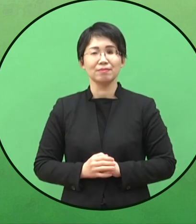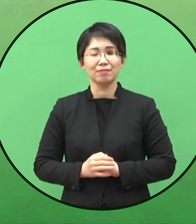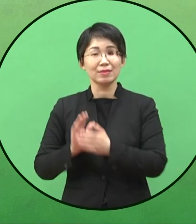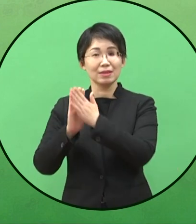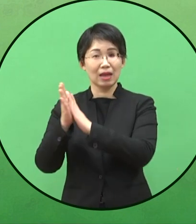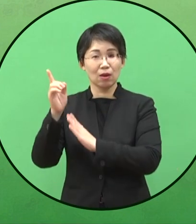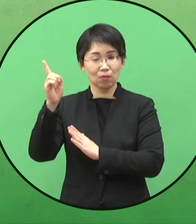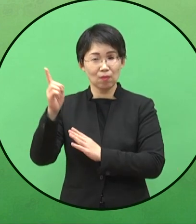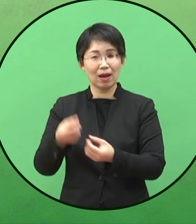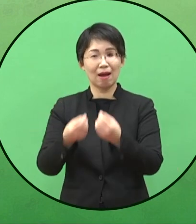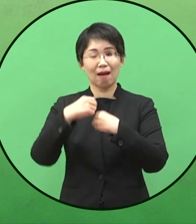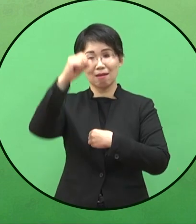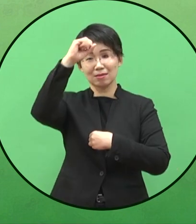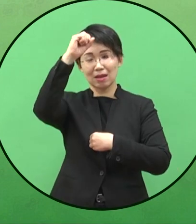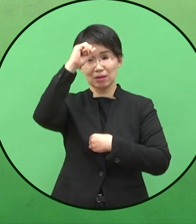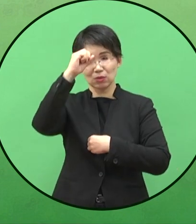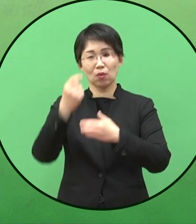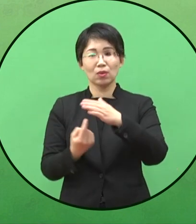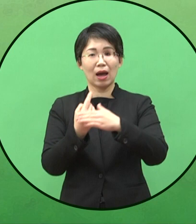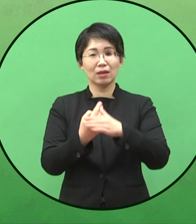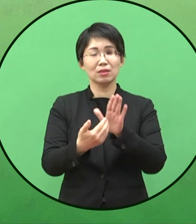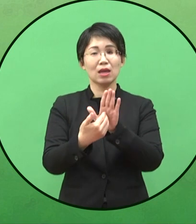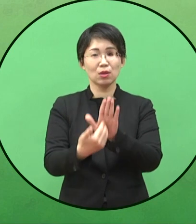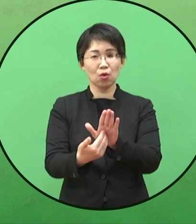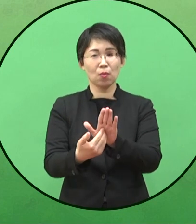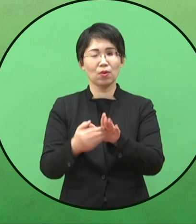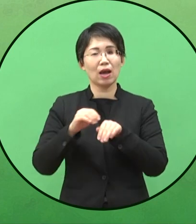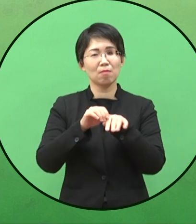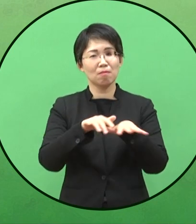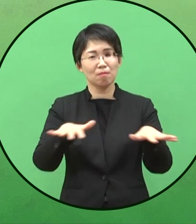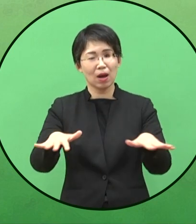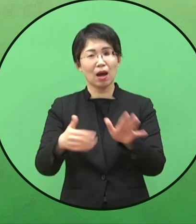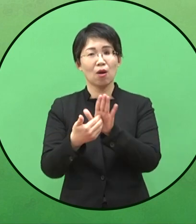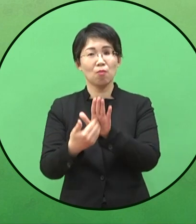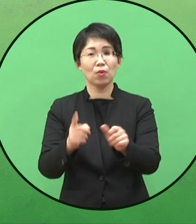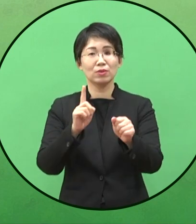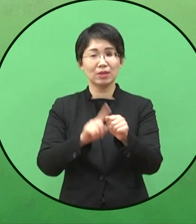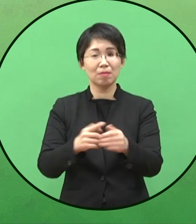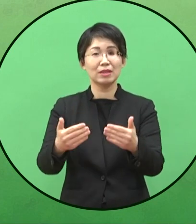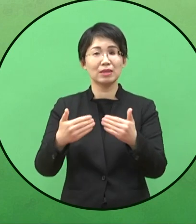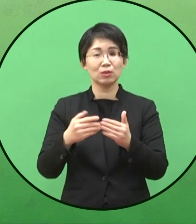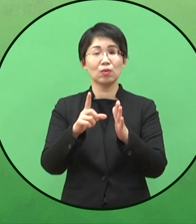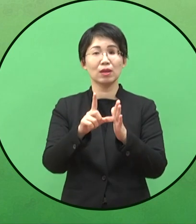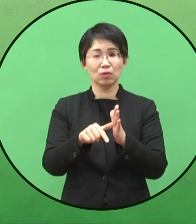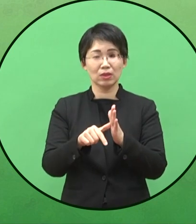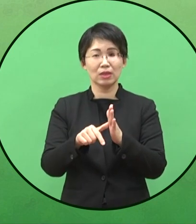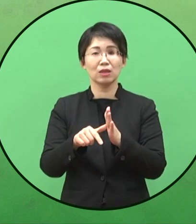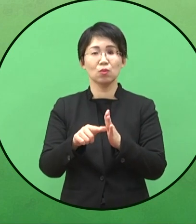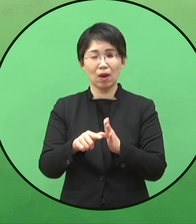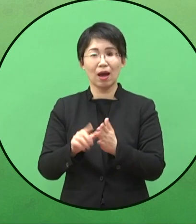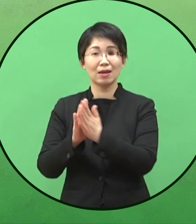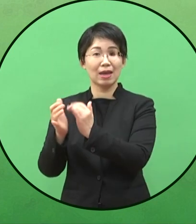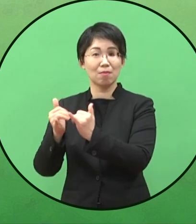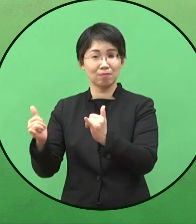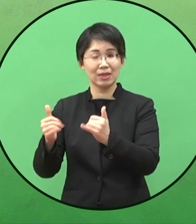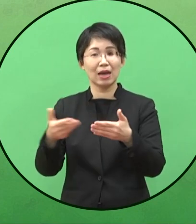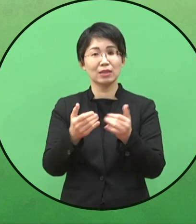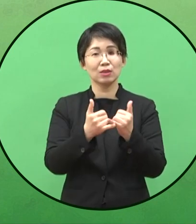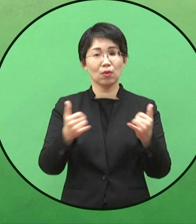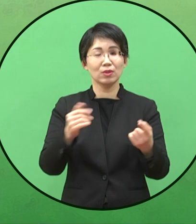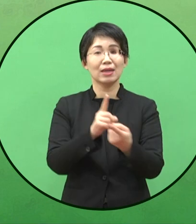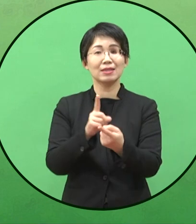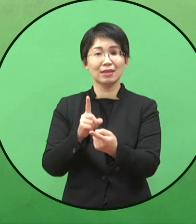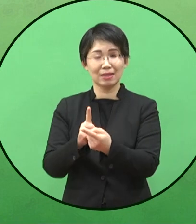県は感染症の発生予防や蔓延防止のために必要な時は、県民、事業者など